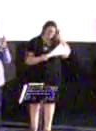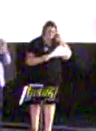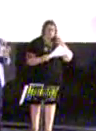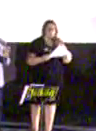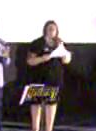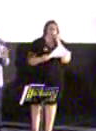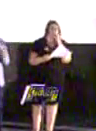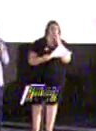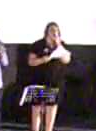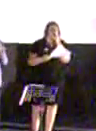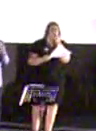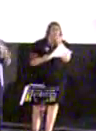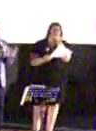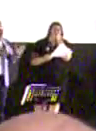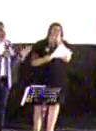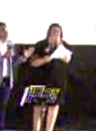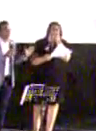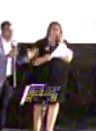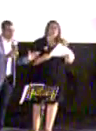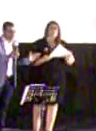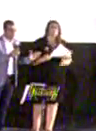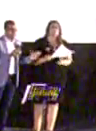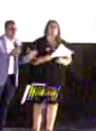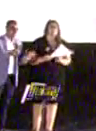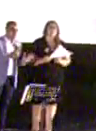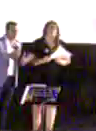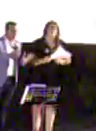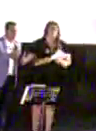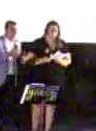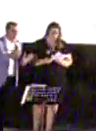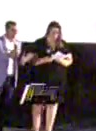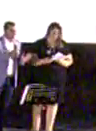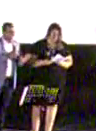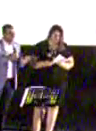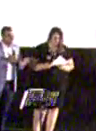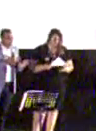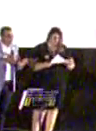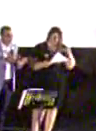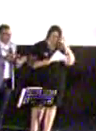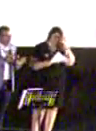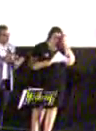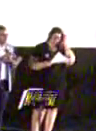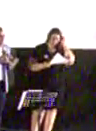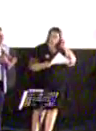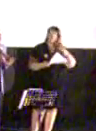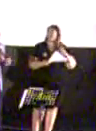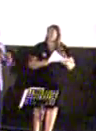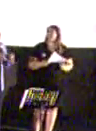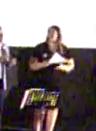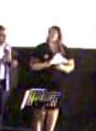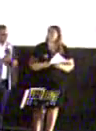مختلف الأجيال حقوق الإنسان في تونس. نشكرهم جزيل الشكر لأن مهمتهم ستكون مهمة